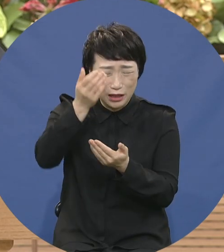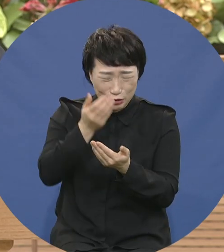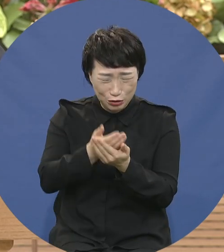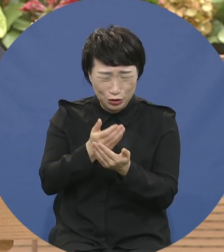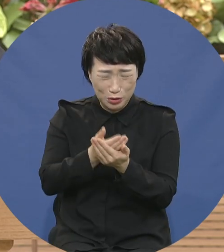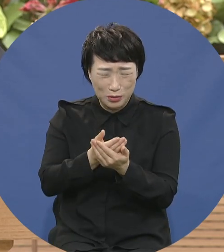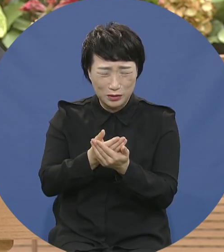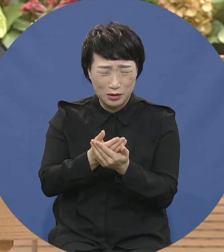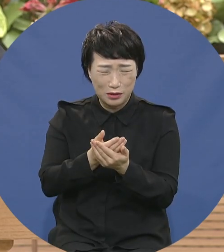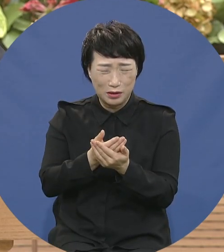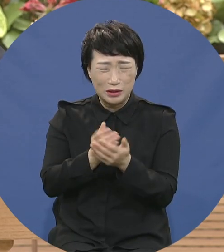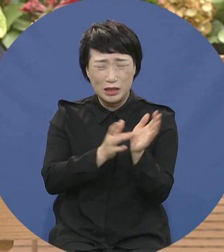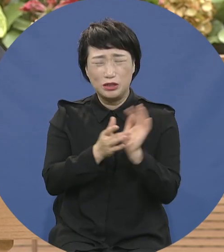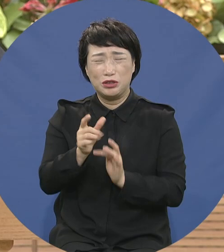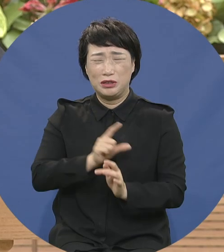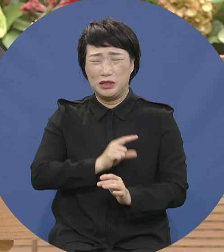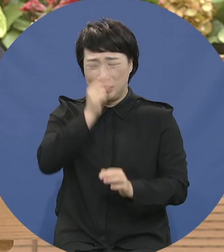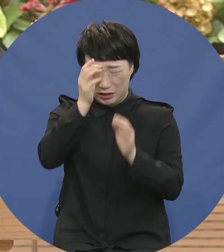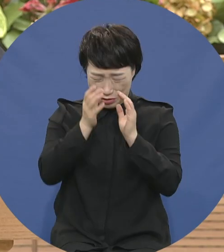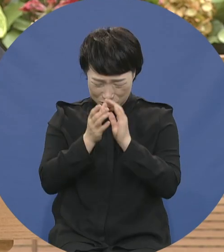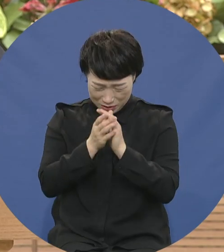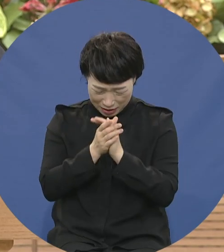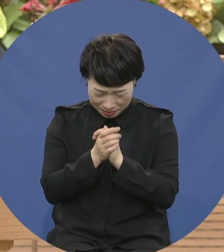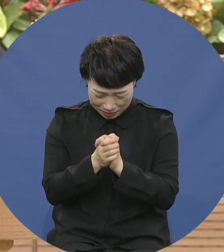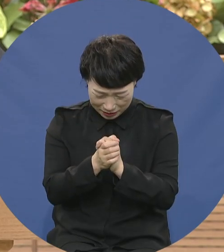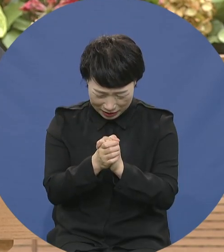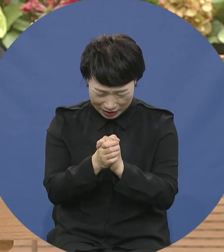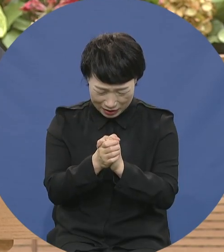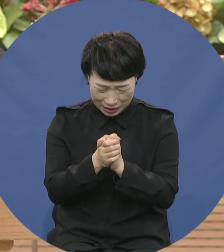받으시옵소서. 예수님 이름으로